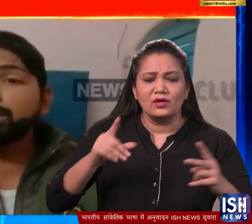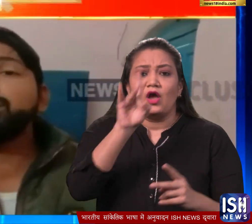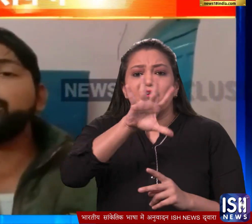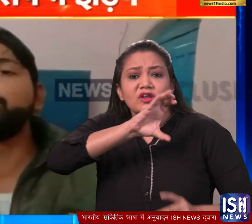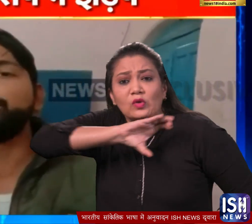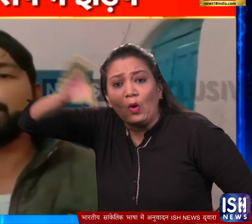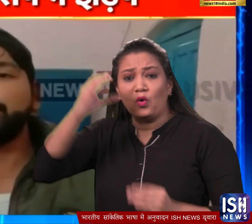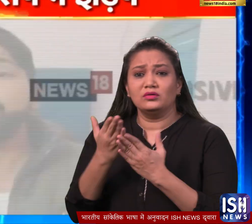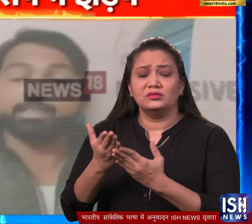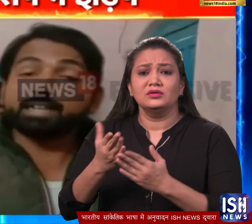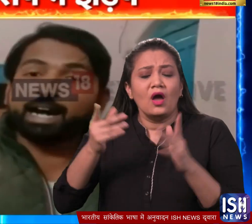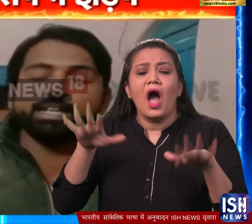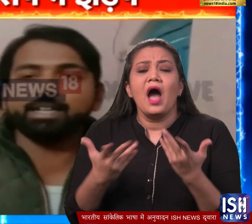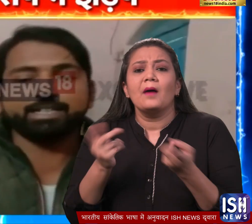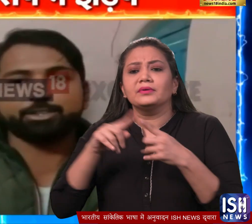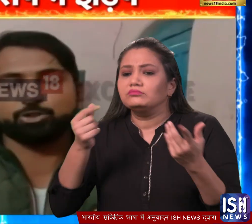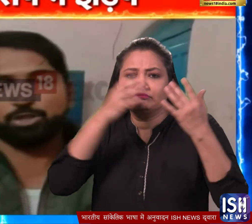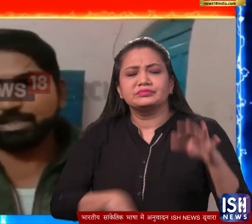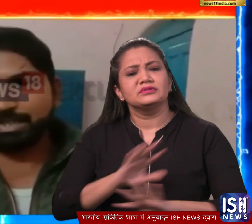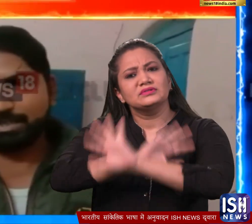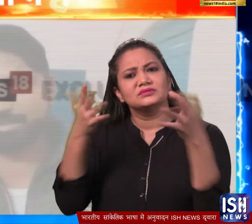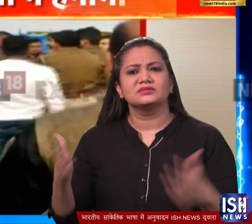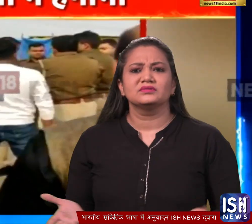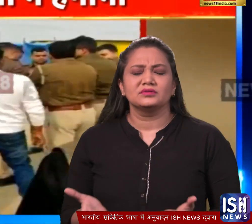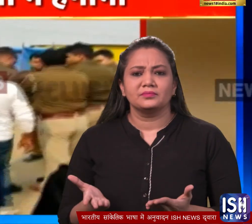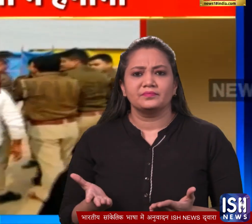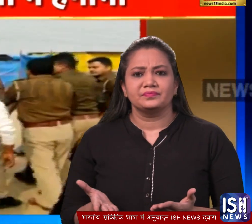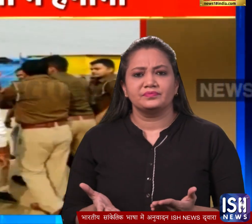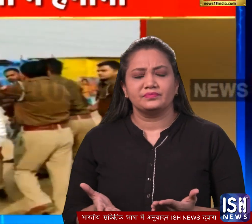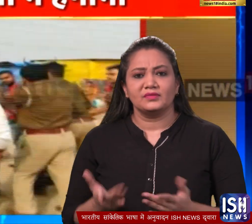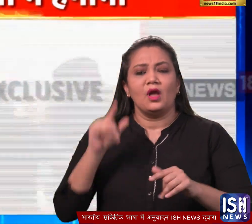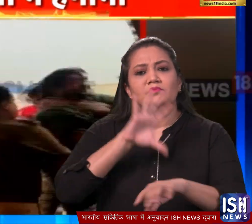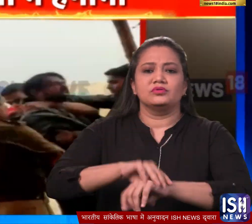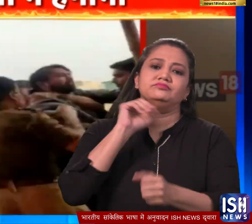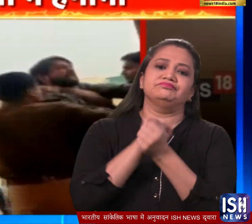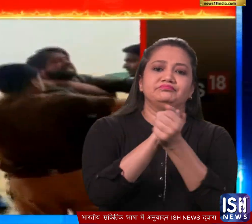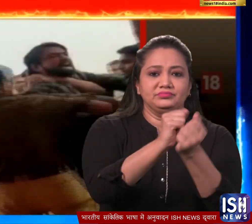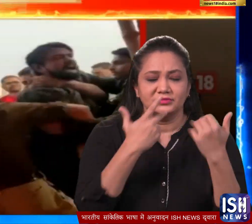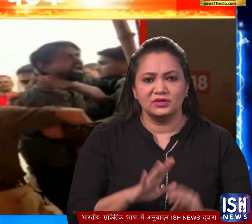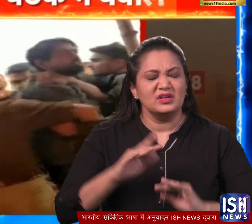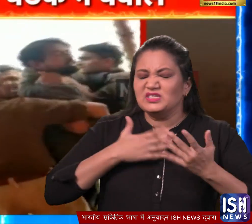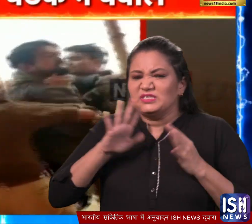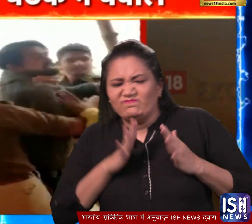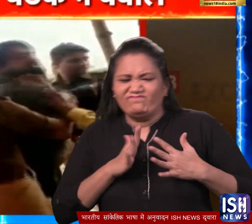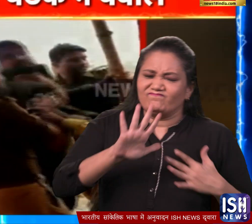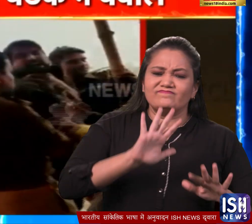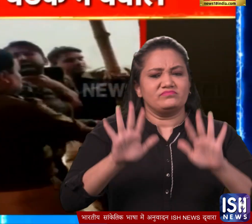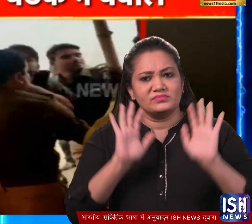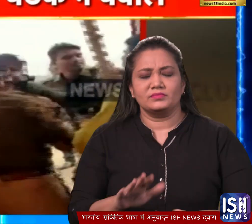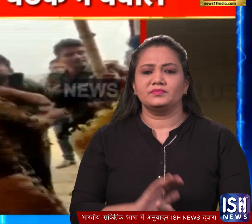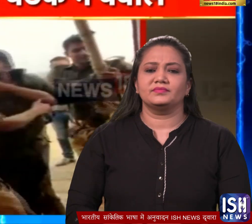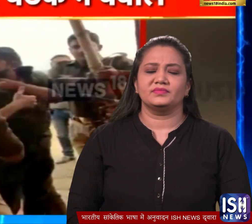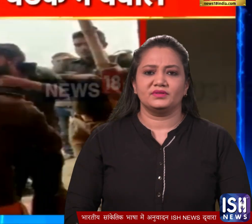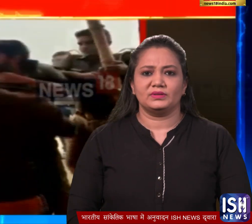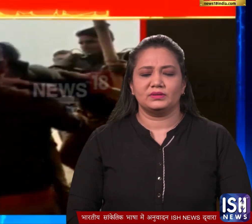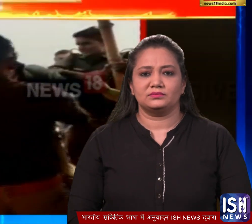ये सब 15 करोड़ रुपया ये कहां ले गए हैं, किसी को कोई जानकारी नहीं। हंगामे के बीच पुलिस ने उन्हें पकड़ लिया, लेकिन वो पुलिस से भी धक्का मुक्की करते नजर